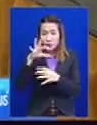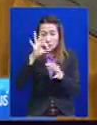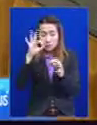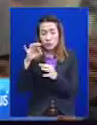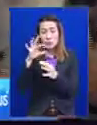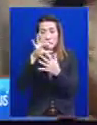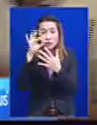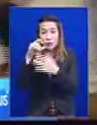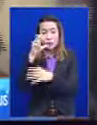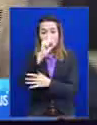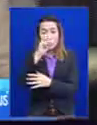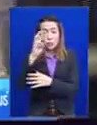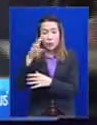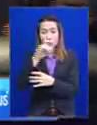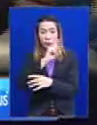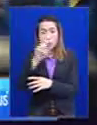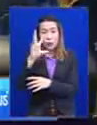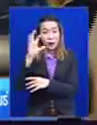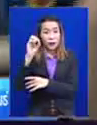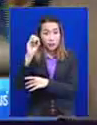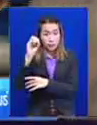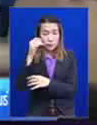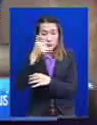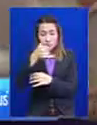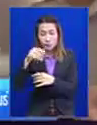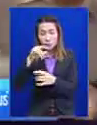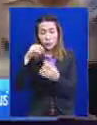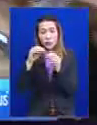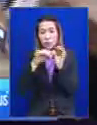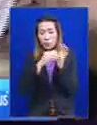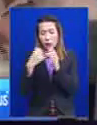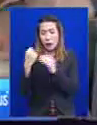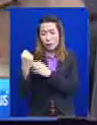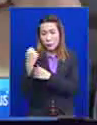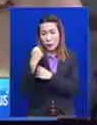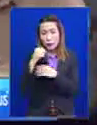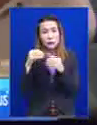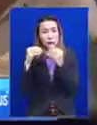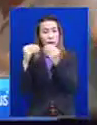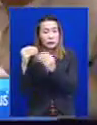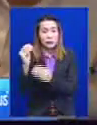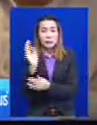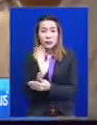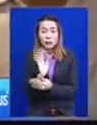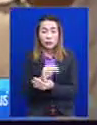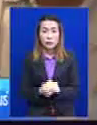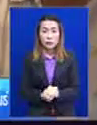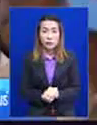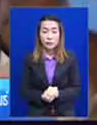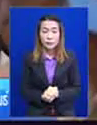สรรหาทั้ง250คนนั้นไม่ใช่การสืบทอดอำนาจ